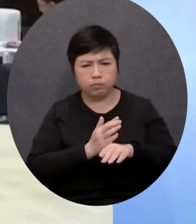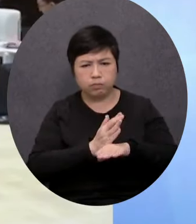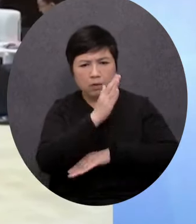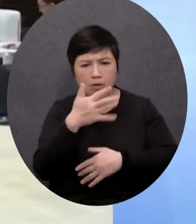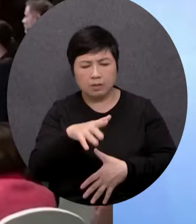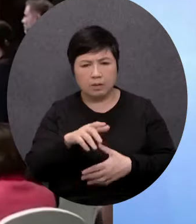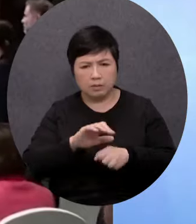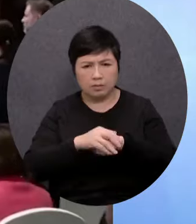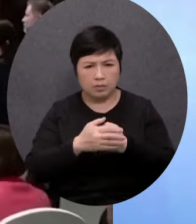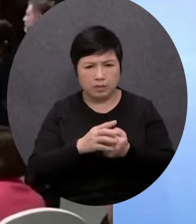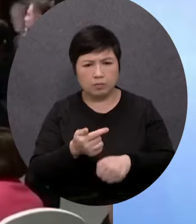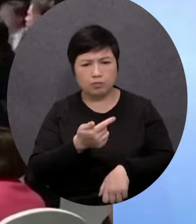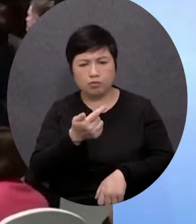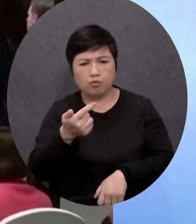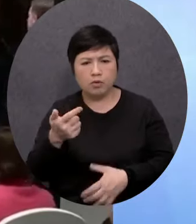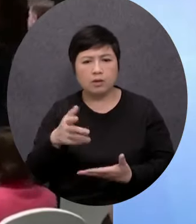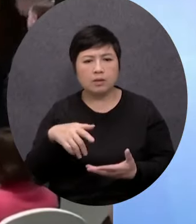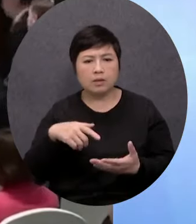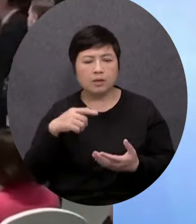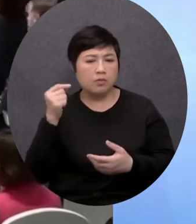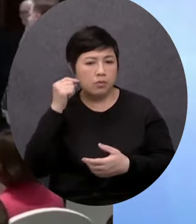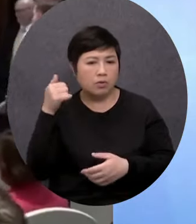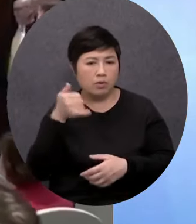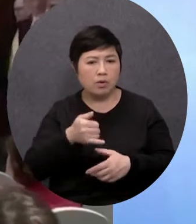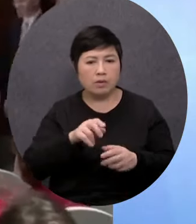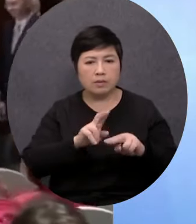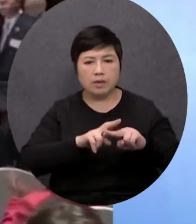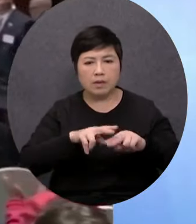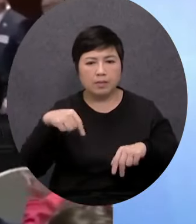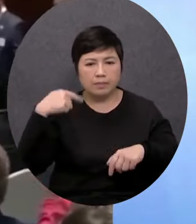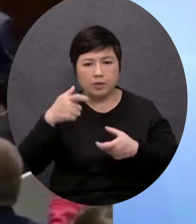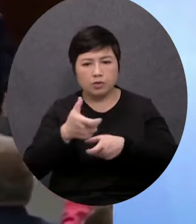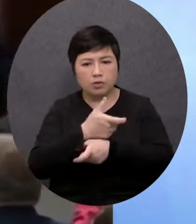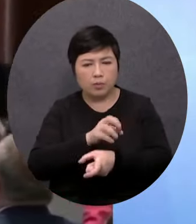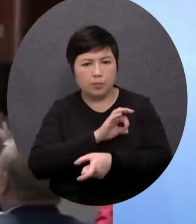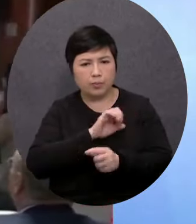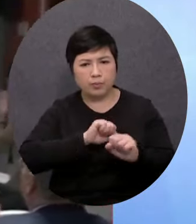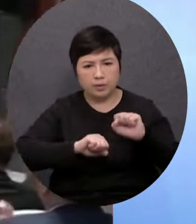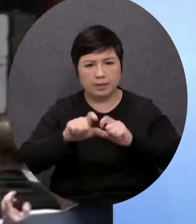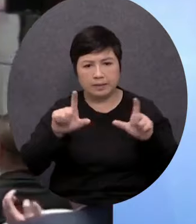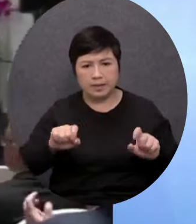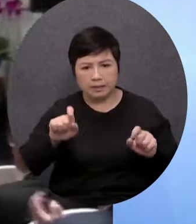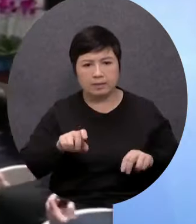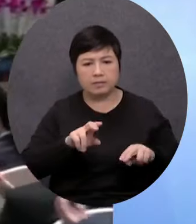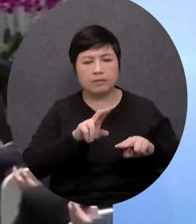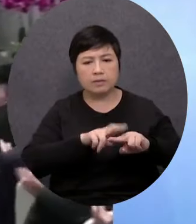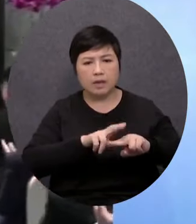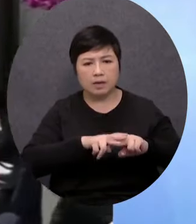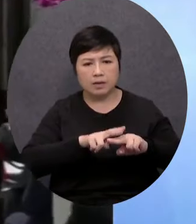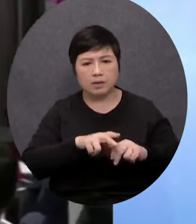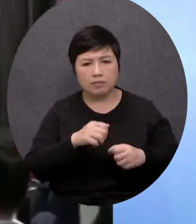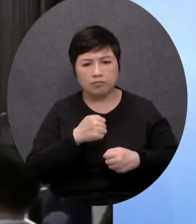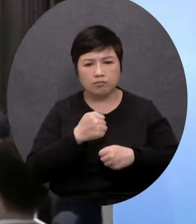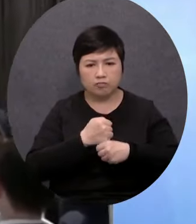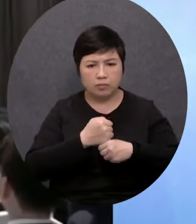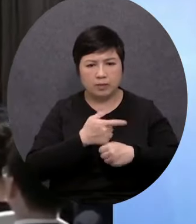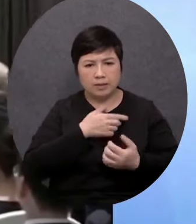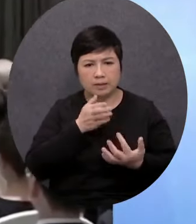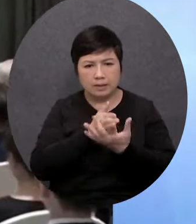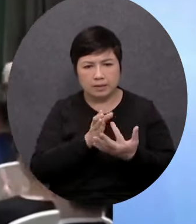出效應。耶倫出席中國美國商會活動時解釋，中國對製造業嘅直接以及間接支